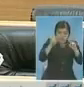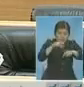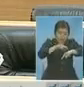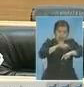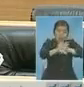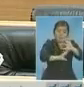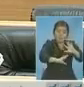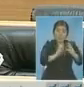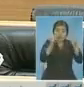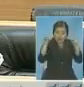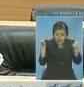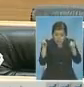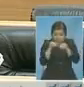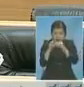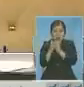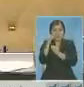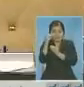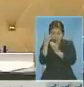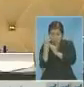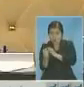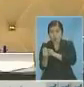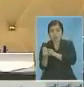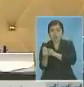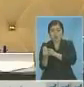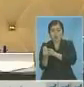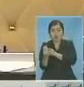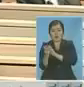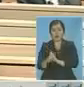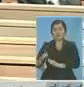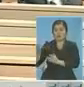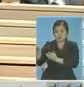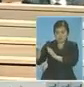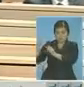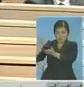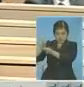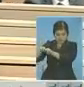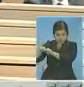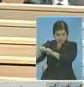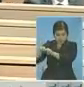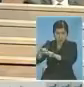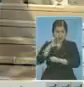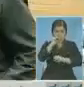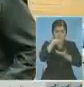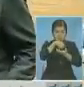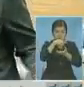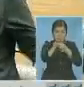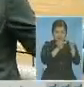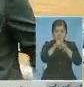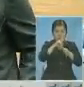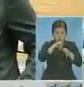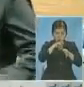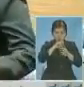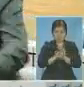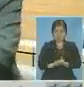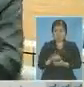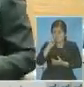อายุเหลือแค่อาทิตย์เดียว นะท่านประสิทธิ์นั่งลงก่อนเขาใช้สิทธิ์พาดพิงนั้นต้องฟังก่อนนะเชิญนะ ฟังทนฟังหน่อย